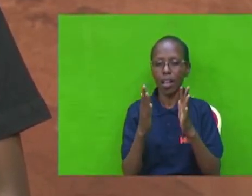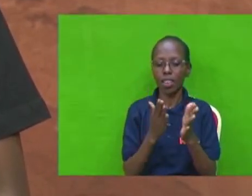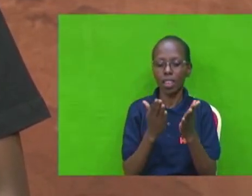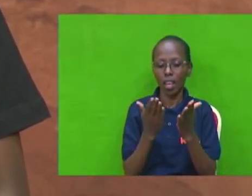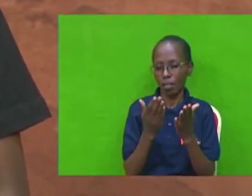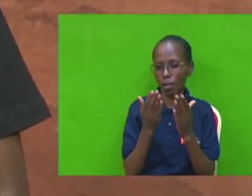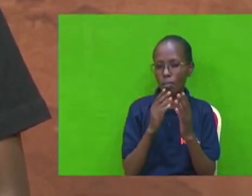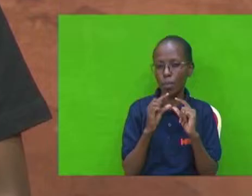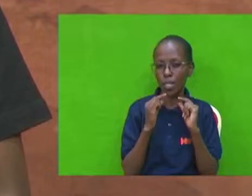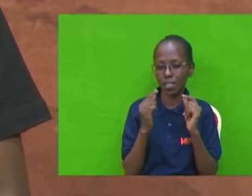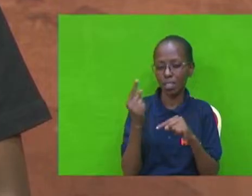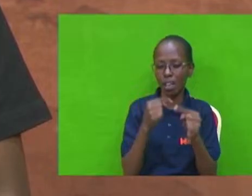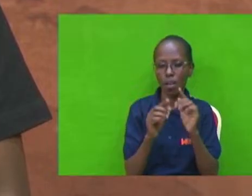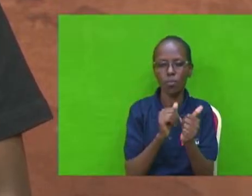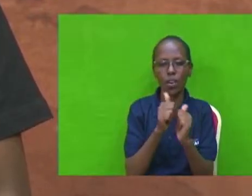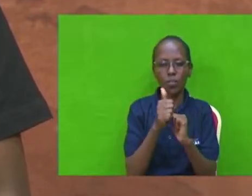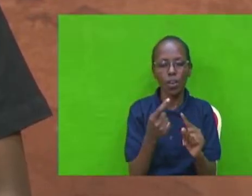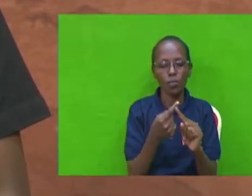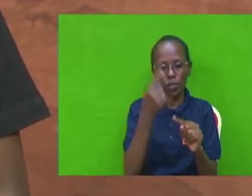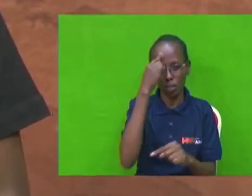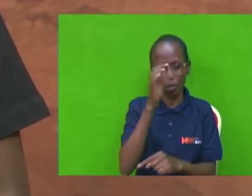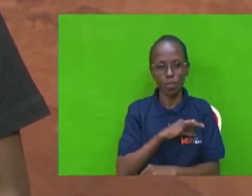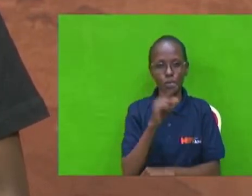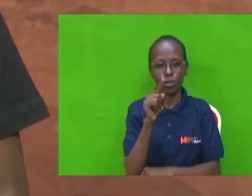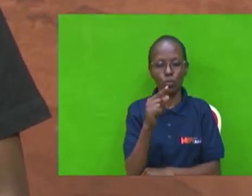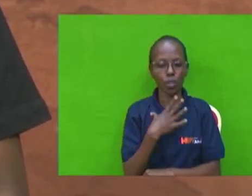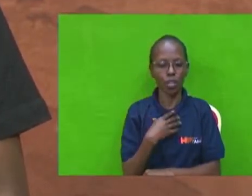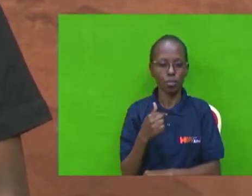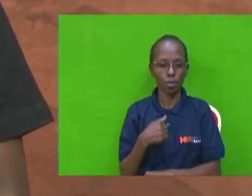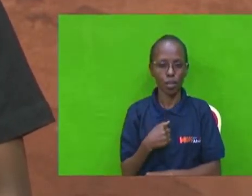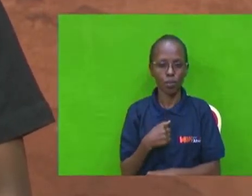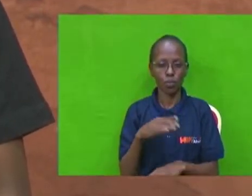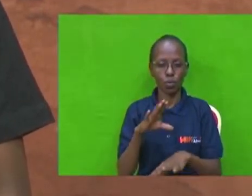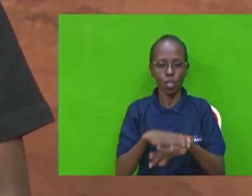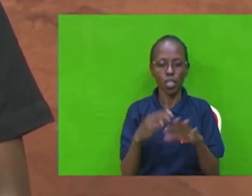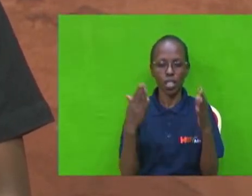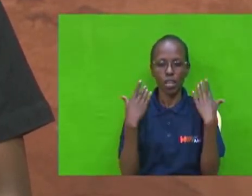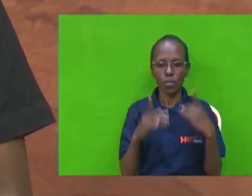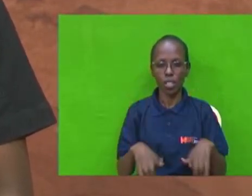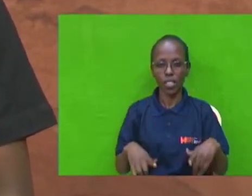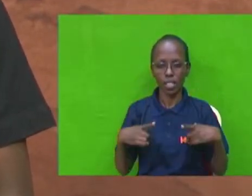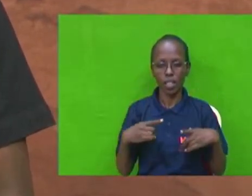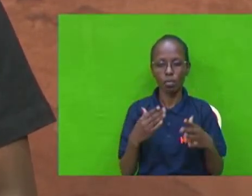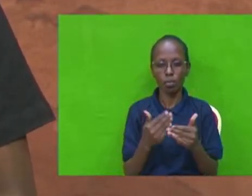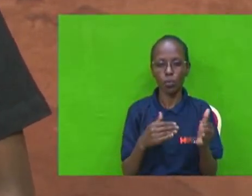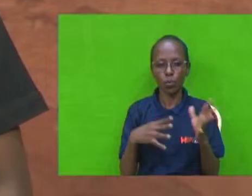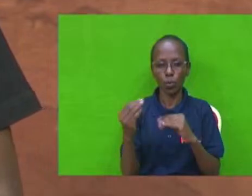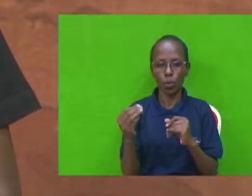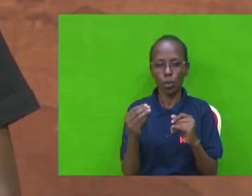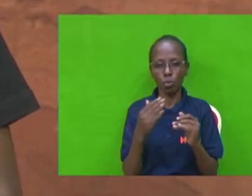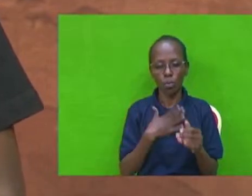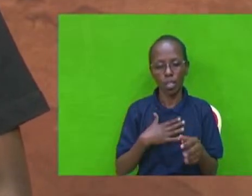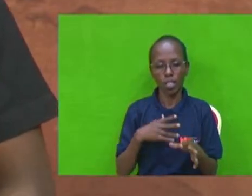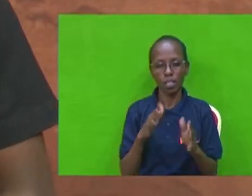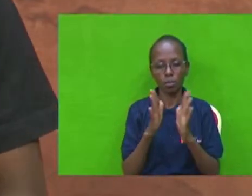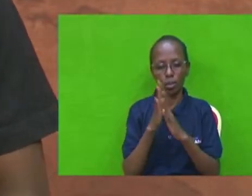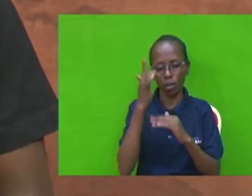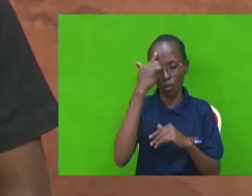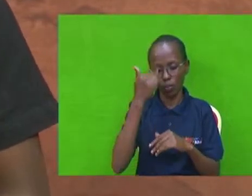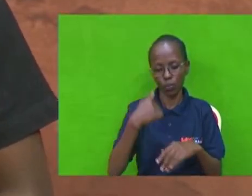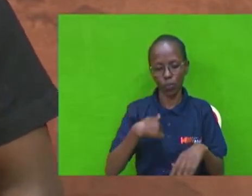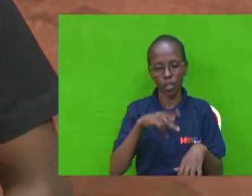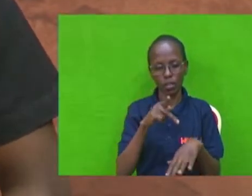faida yako, kwa faida yangu. Tujiandae tupate ule uzima wa milele. Kabla tuende zetu, Mwalimu Sitati katufungia kwa